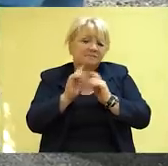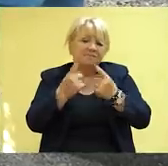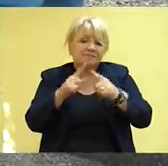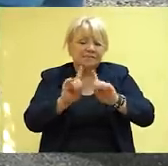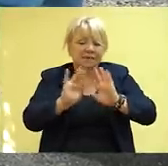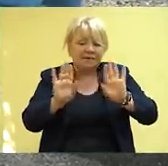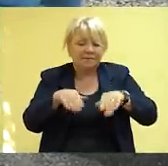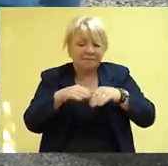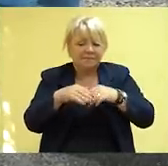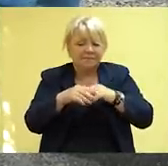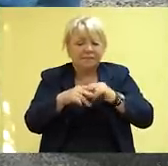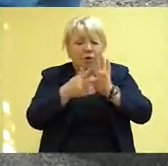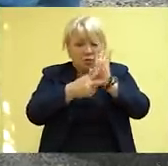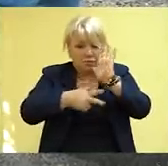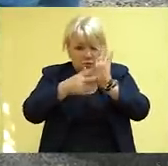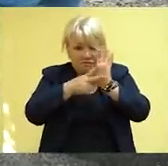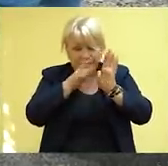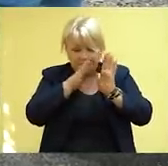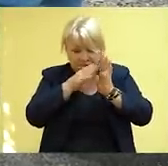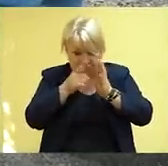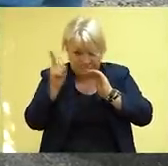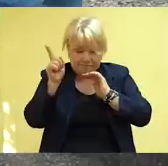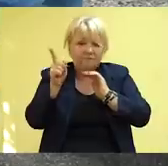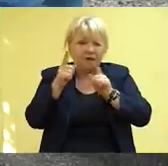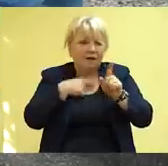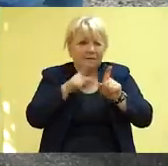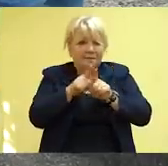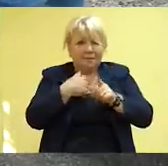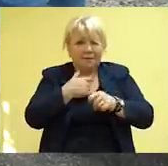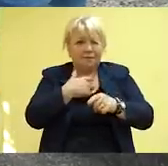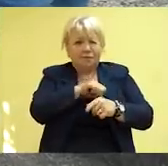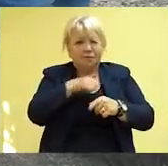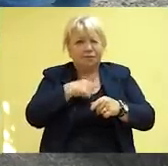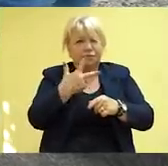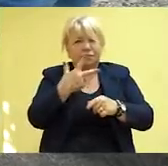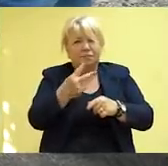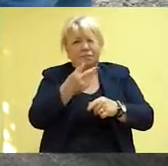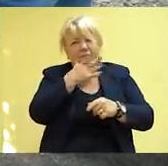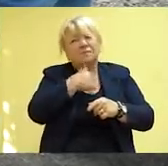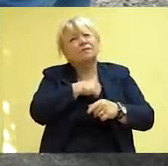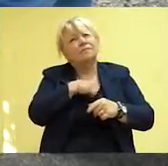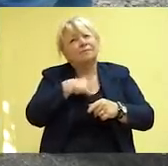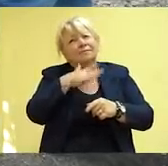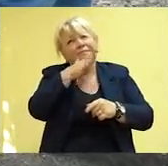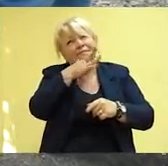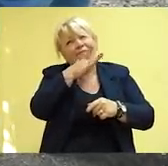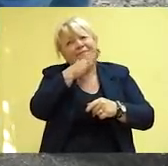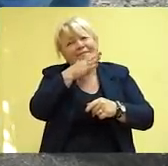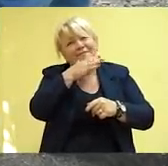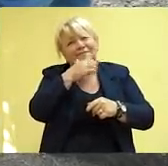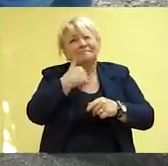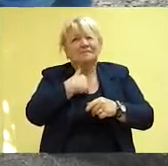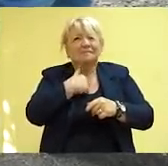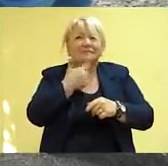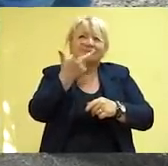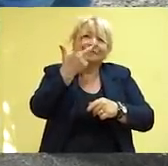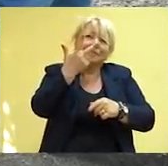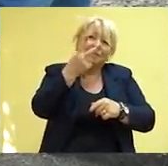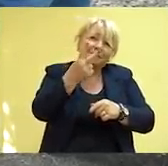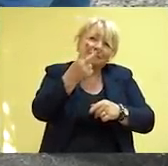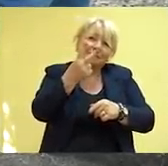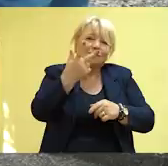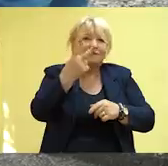სიოეგარ, 1.8 კუზაოა. 88, ჩემს 1 წელი დიდი ყოფილა. 32 წლის მანქანა, მე რამდენი სავარ? 32 თუ 13